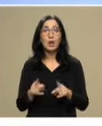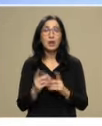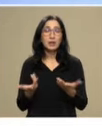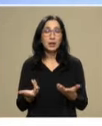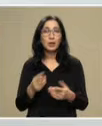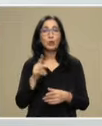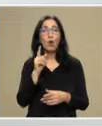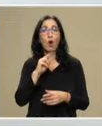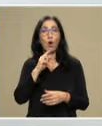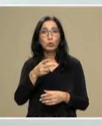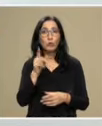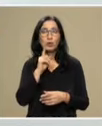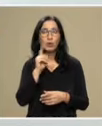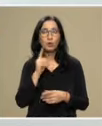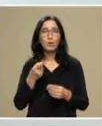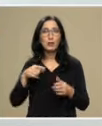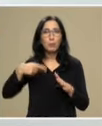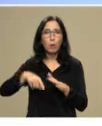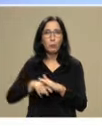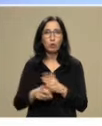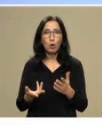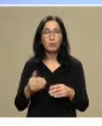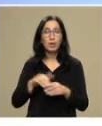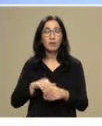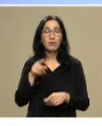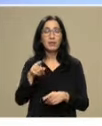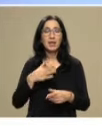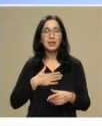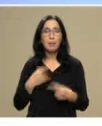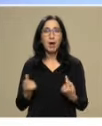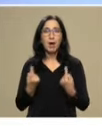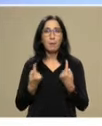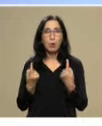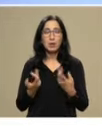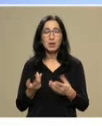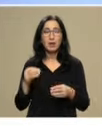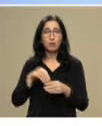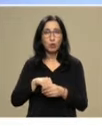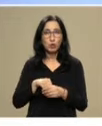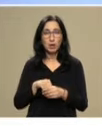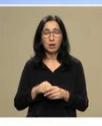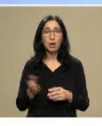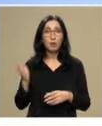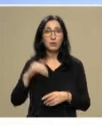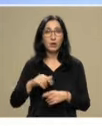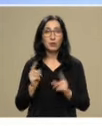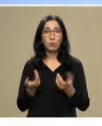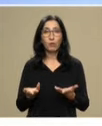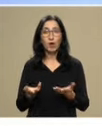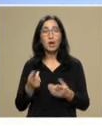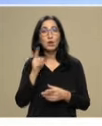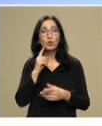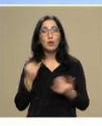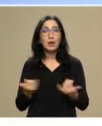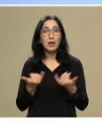на човек са по-подробни и в тях има емоция вложена. Освен това, човека по-лесно